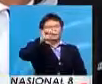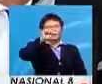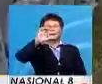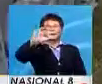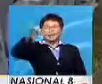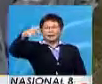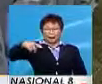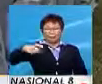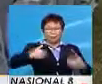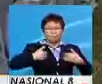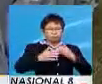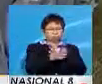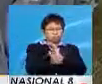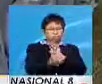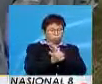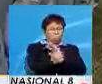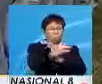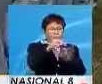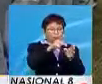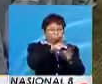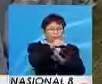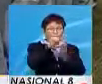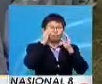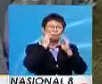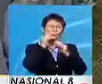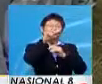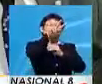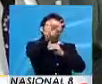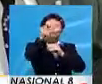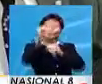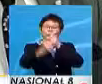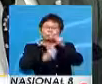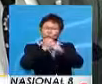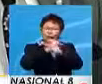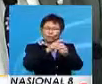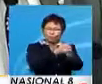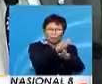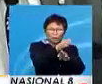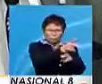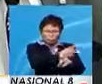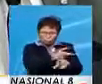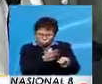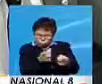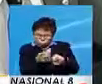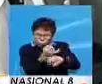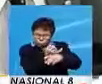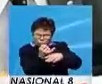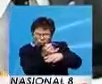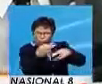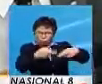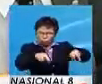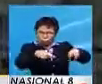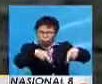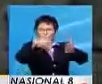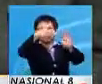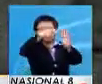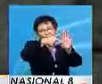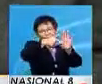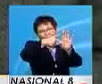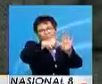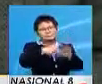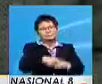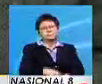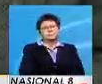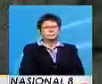Ma mempunyai kepakaran dan pengalaman selama 20 tahun dalam bidang penyah kawal seliaan industri peruncitan minyak